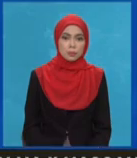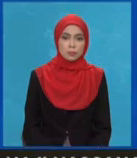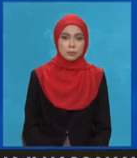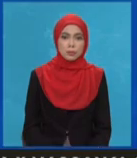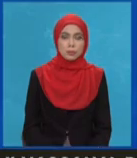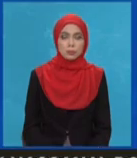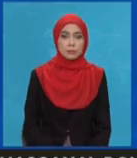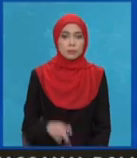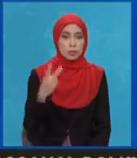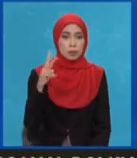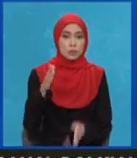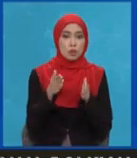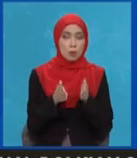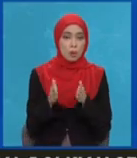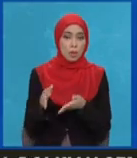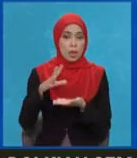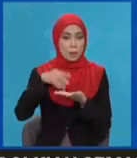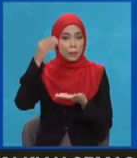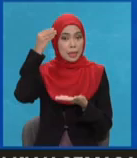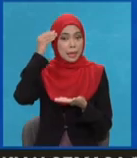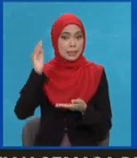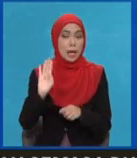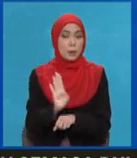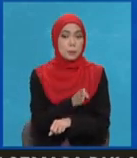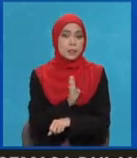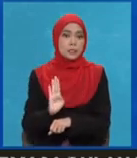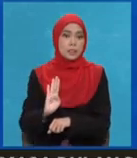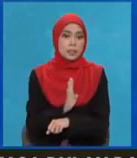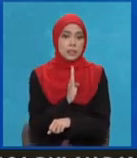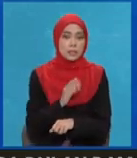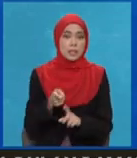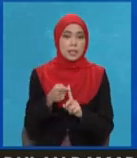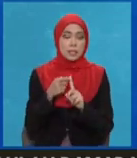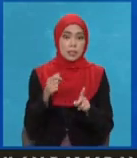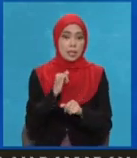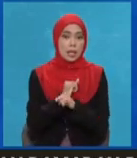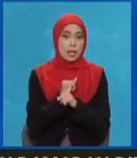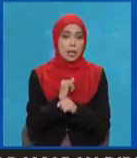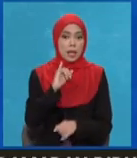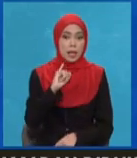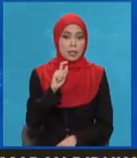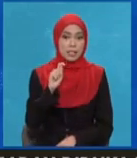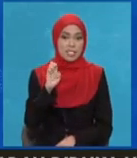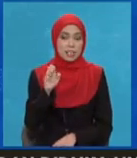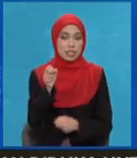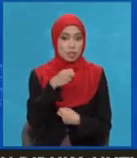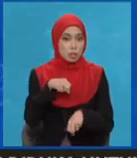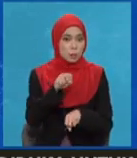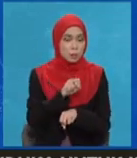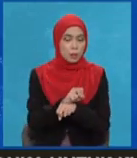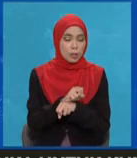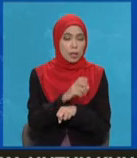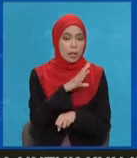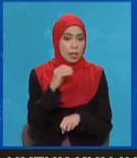12 pelajar ke usahawanan tahun akhir daripada Institut pendidikan teknik Singapura diiringi 2